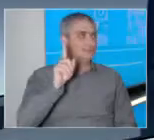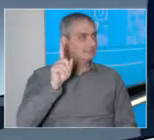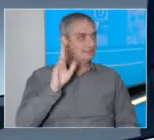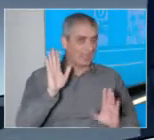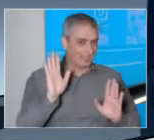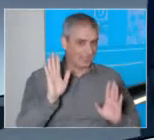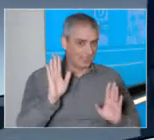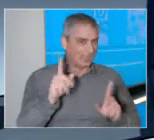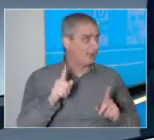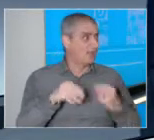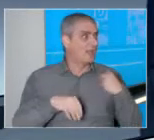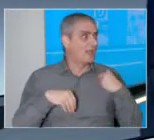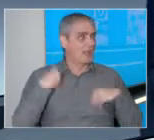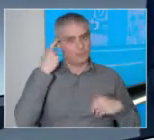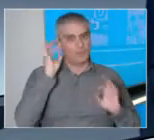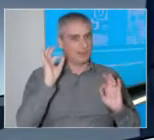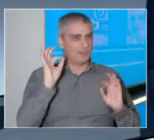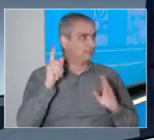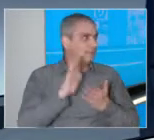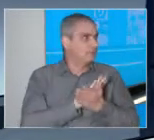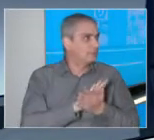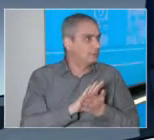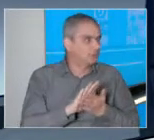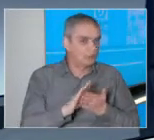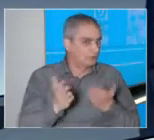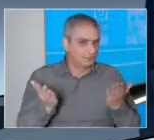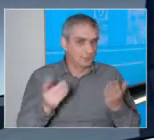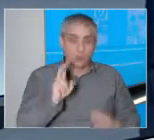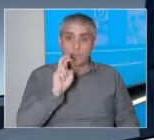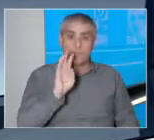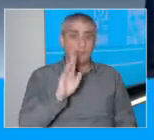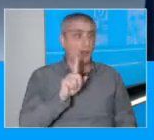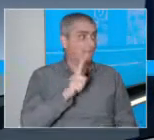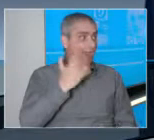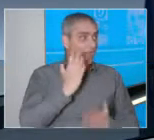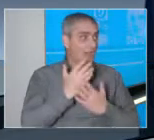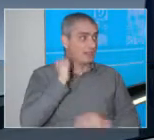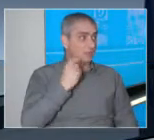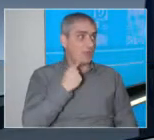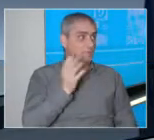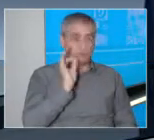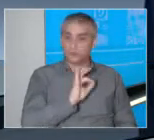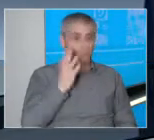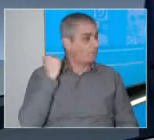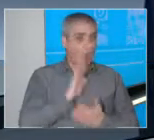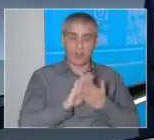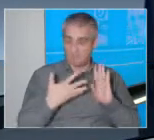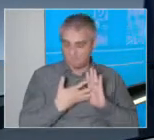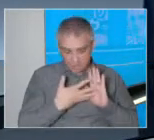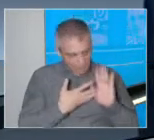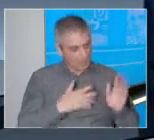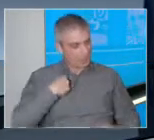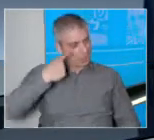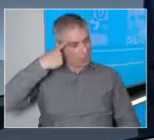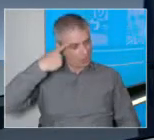בגדר של אלבון לאינטליגנציה, זה פשוט מפוצץ. עומר בר-לב, שעד אתמול אמר, שום דבר לא היה, בדקתי, אני